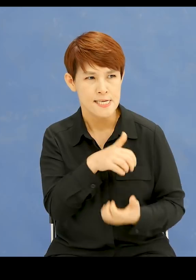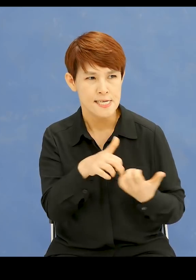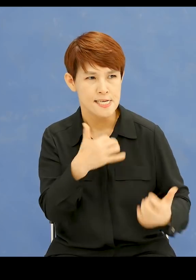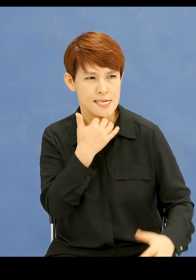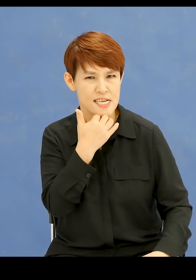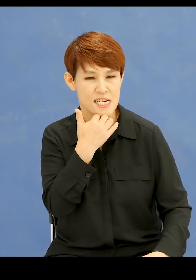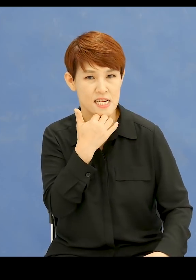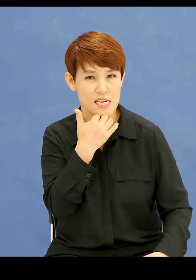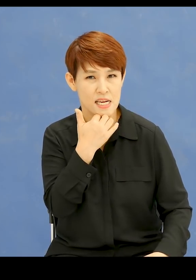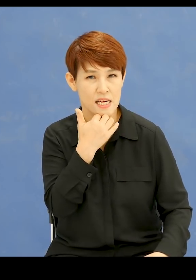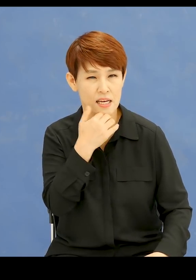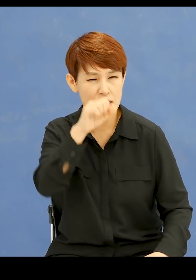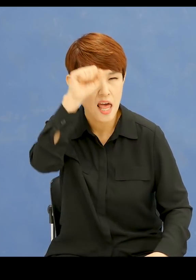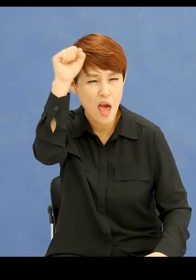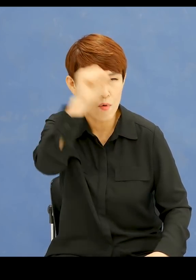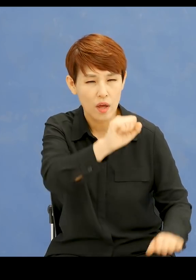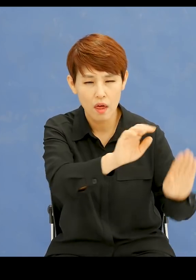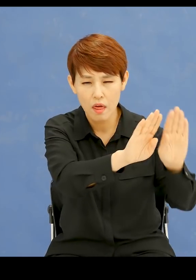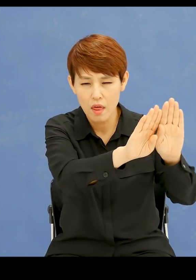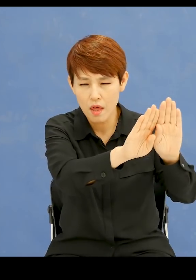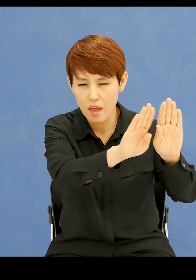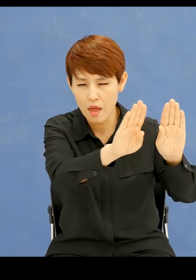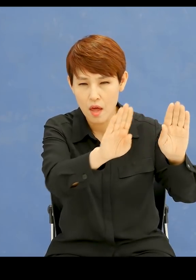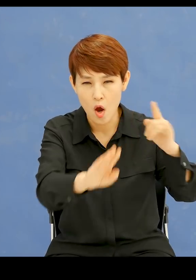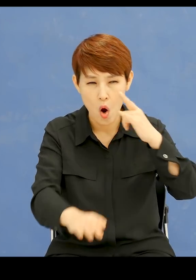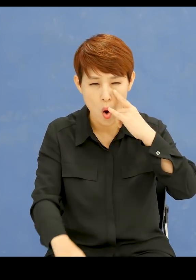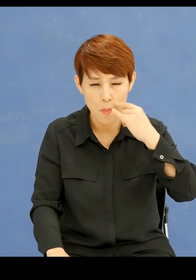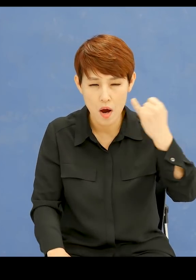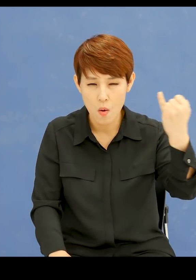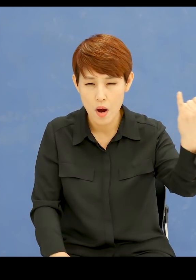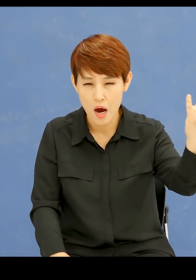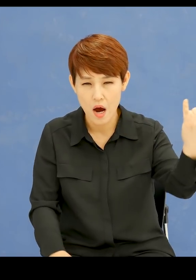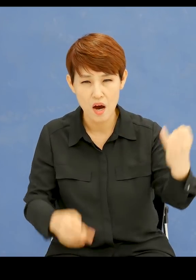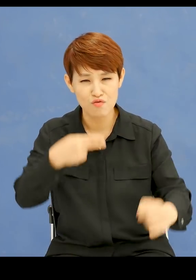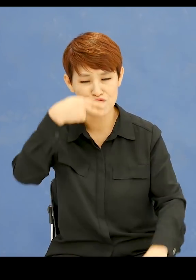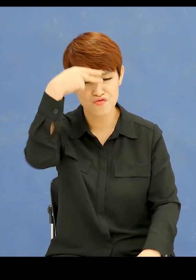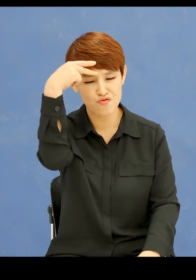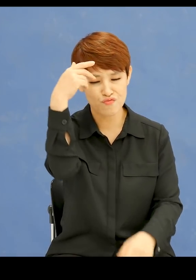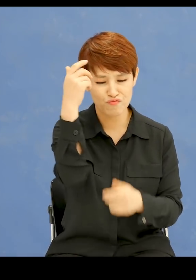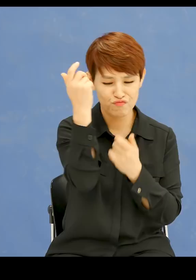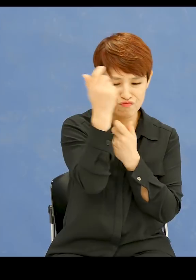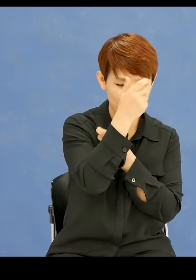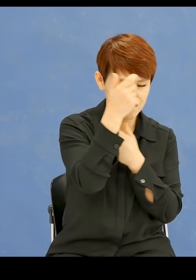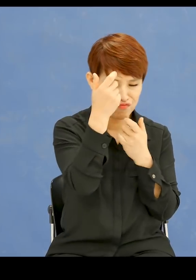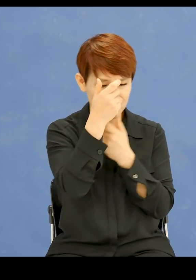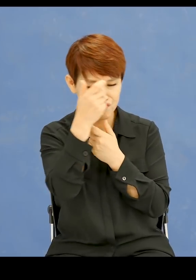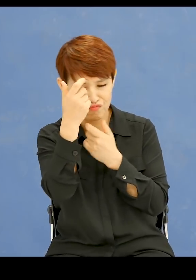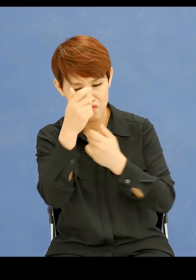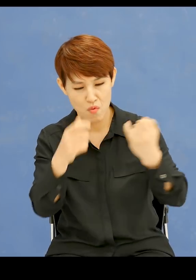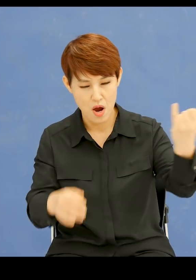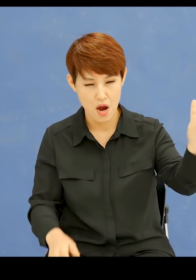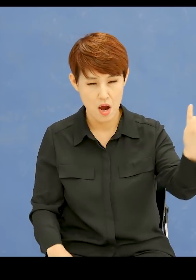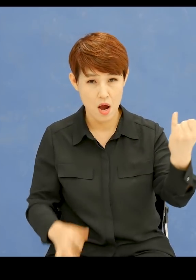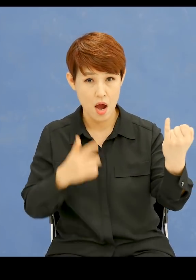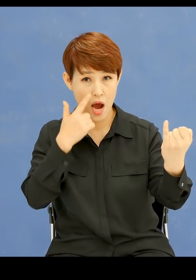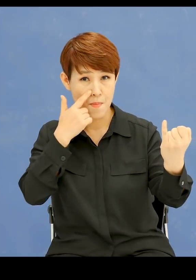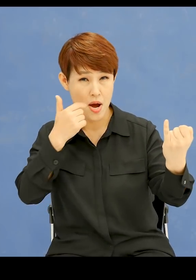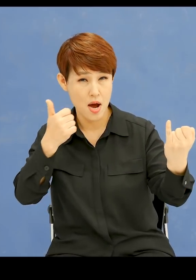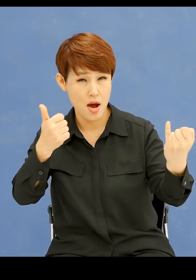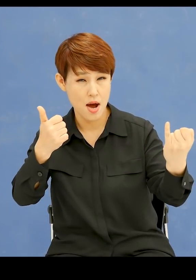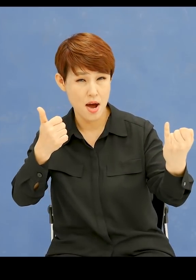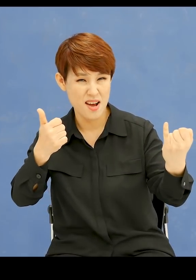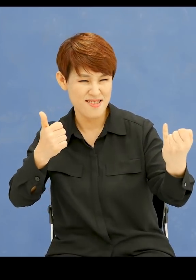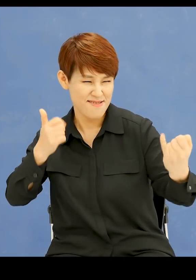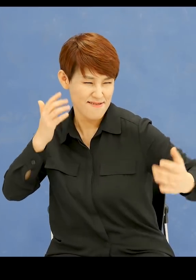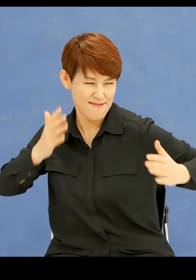문소리가 새벽에 나는 거예요. 그럼 어머니가 이제 술을 취해서 새벽에 들어오시니까 그럼 아버지 기다리고 있다가